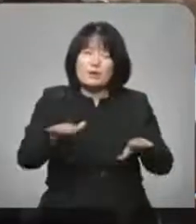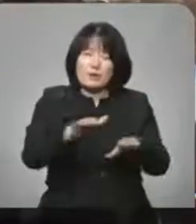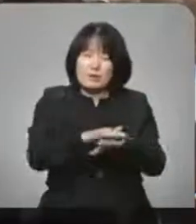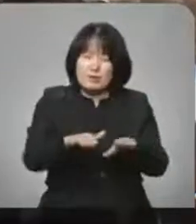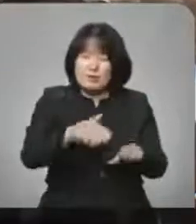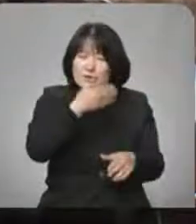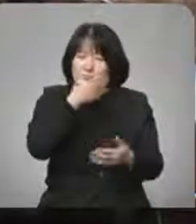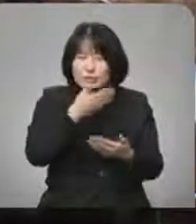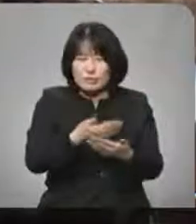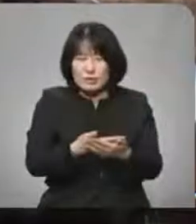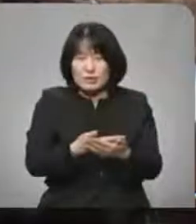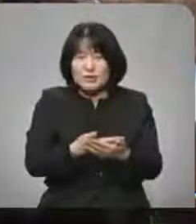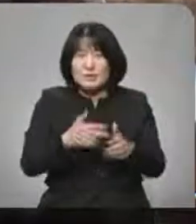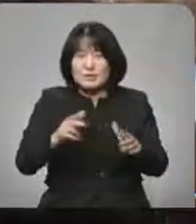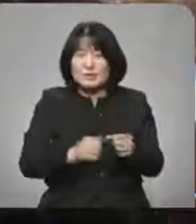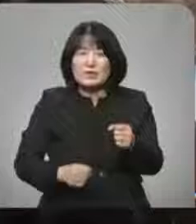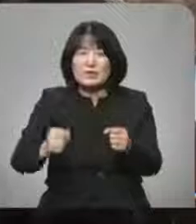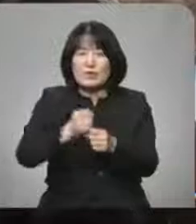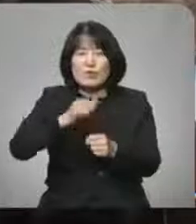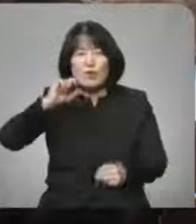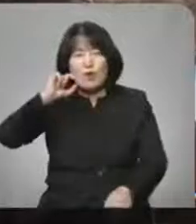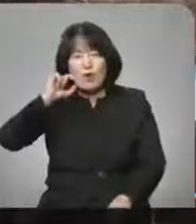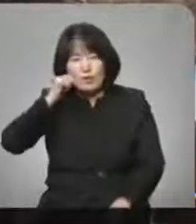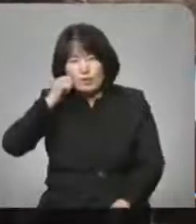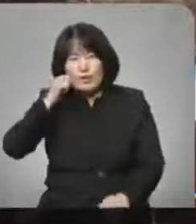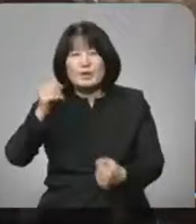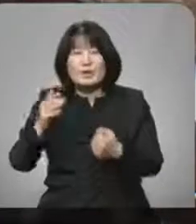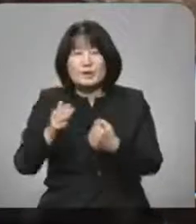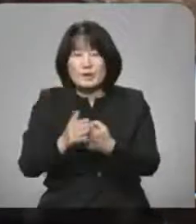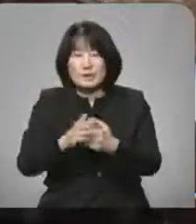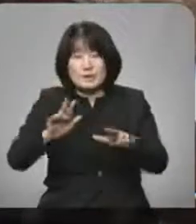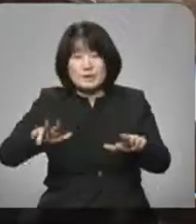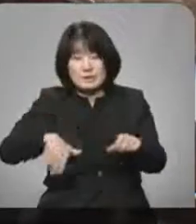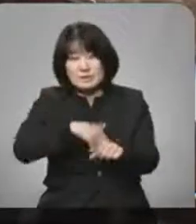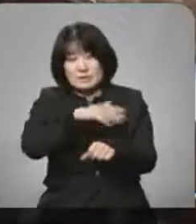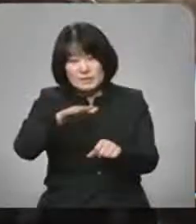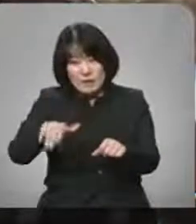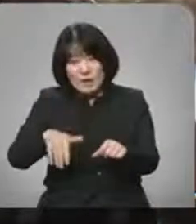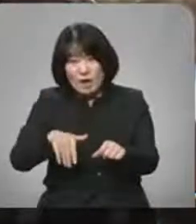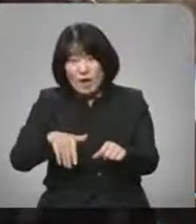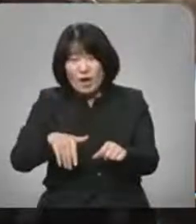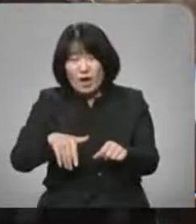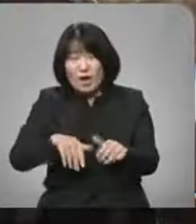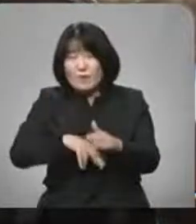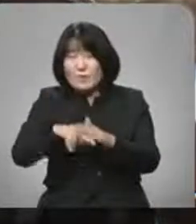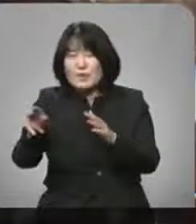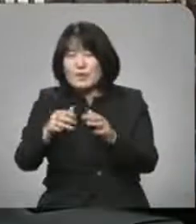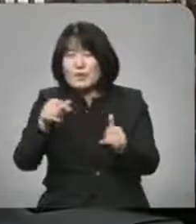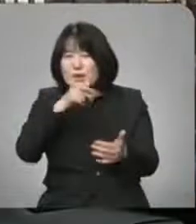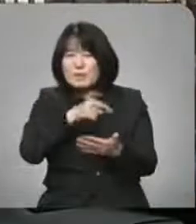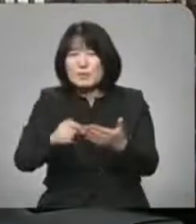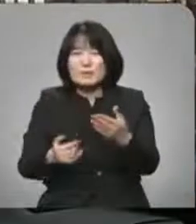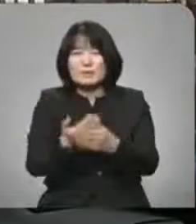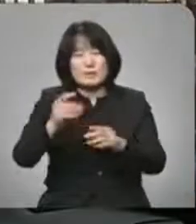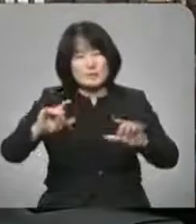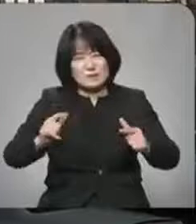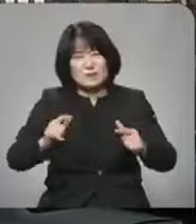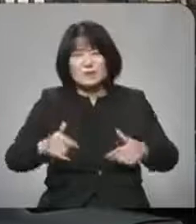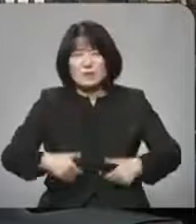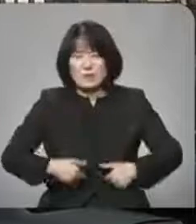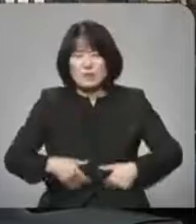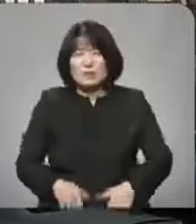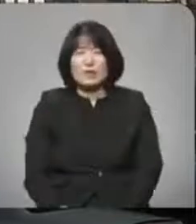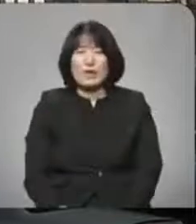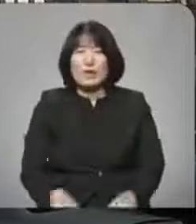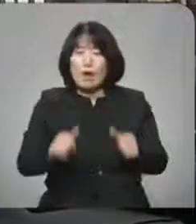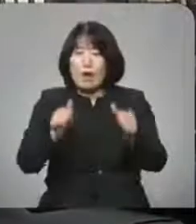복구에 어려움 이런 거를 총체적으로 좀 현실적으로 판단해서 우리 이재민들이 피해가 가지 않도록 법원